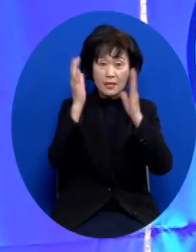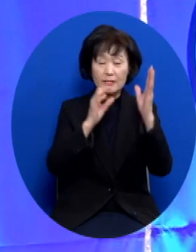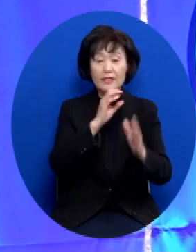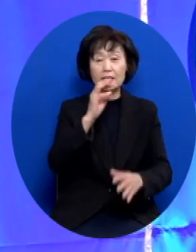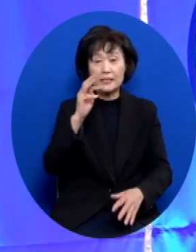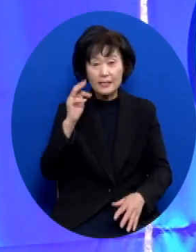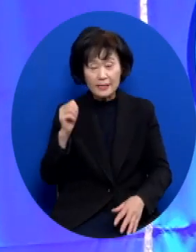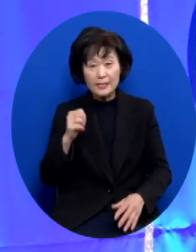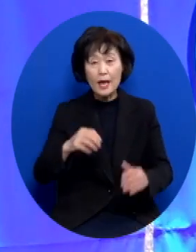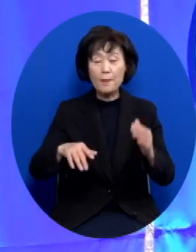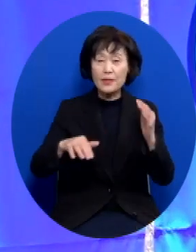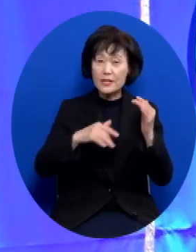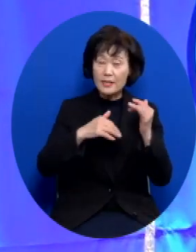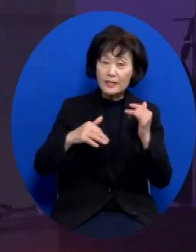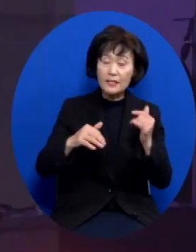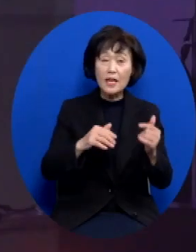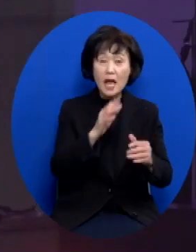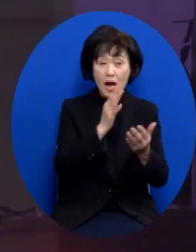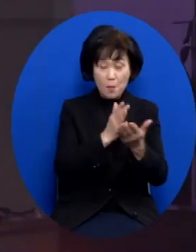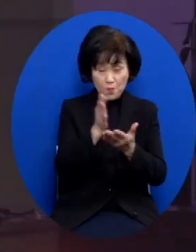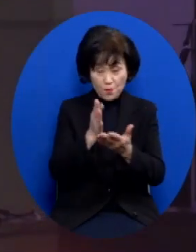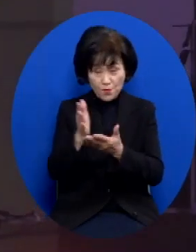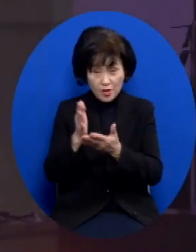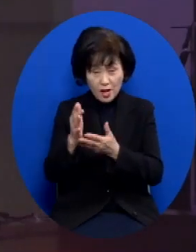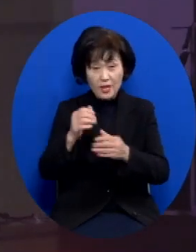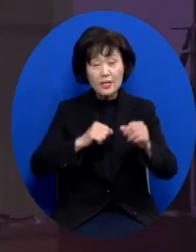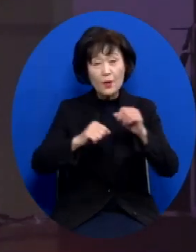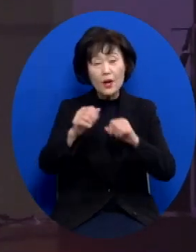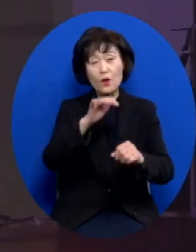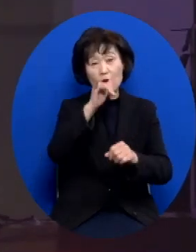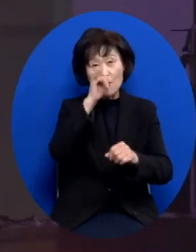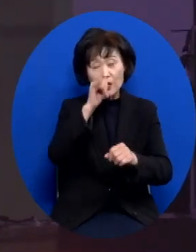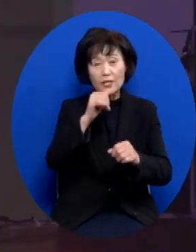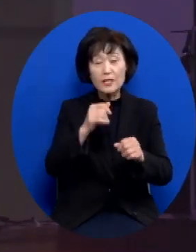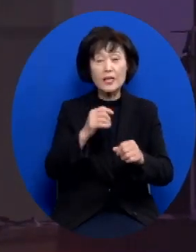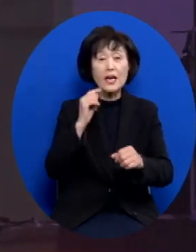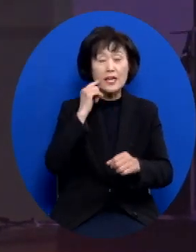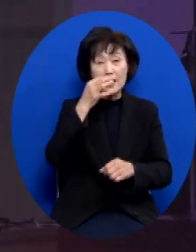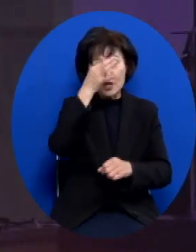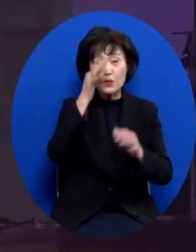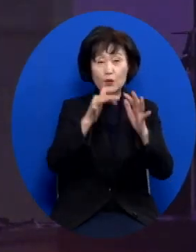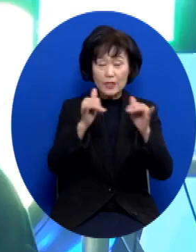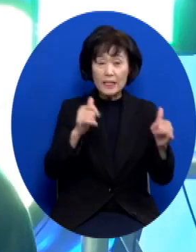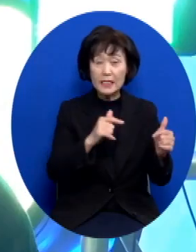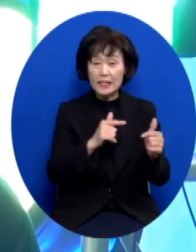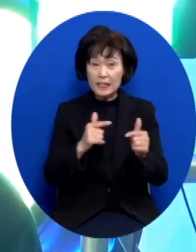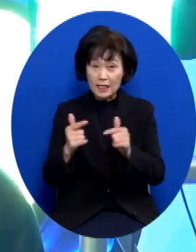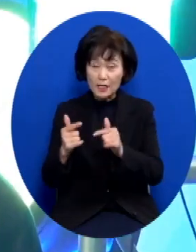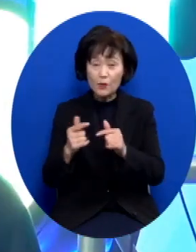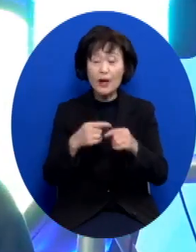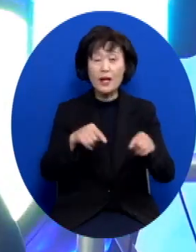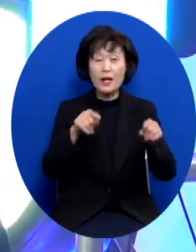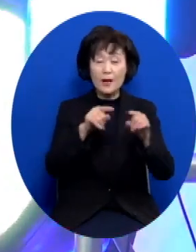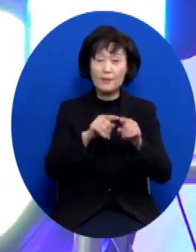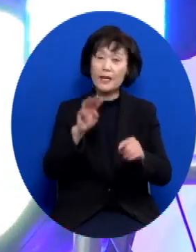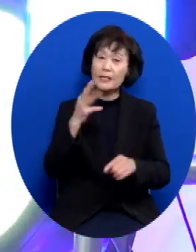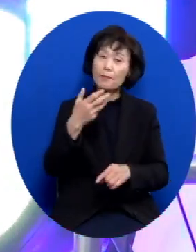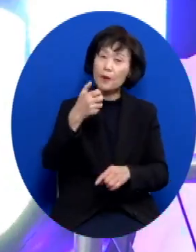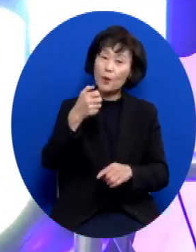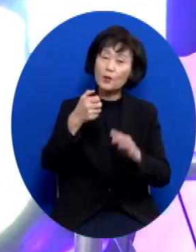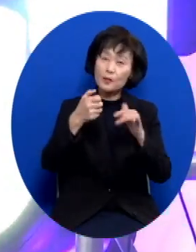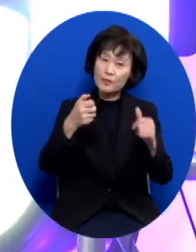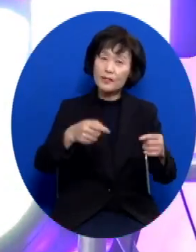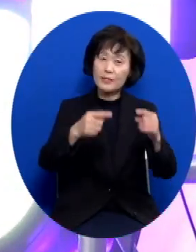무용 등 각 분야에서 활약하고 있는 크리스천 아티스트들과 아티스트 지망생 등 약 350명이 참가했습니다.